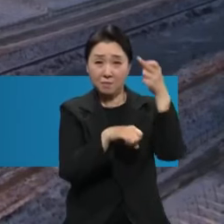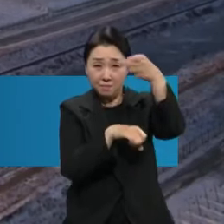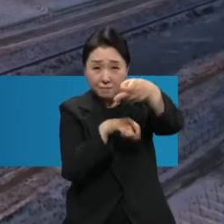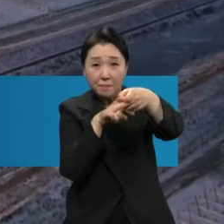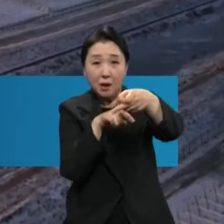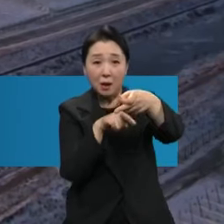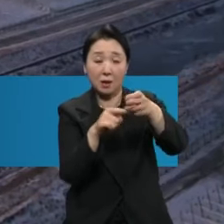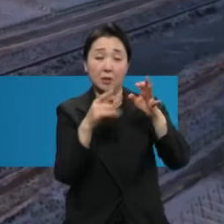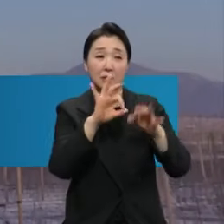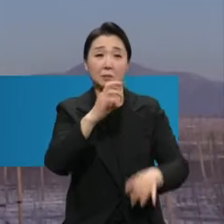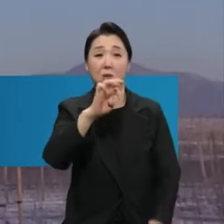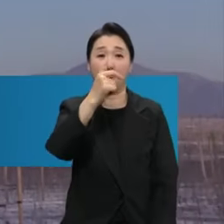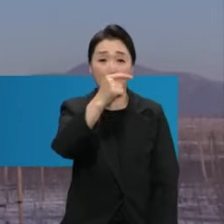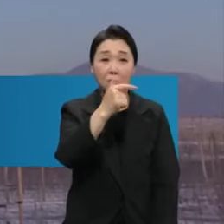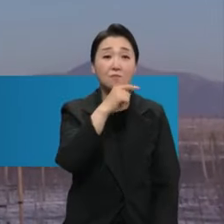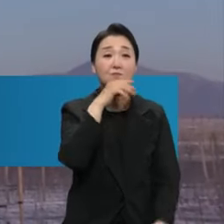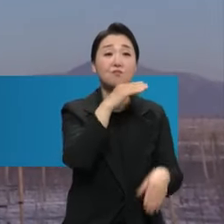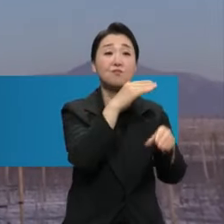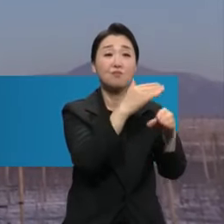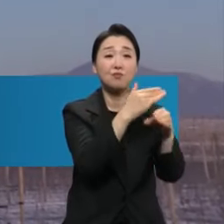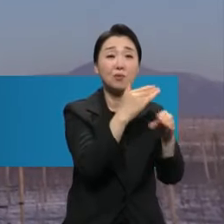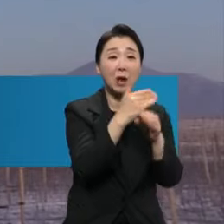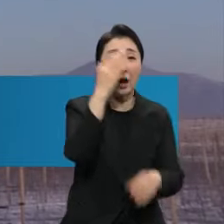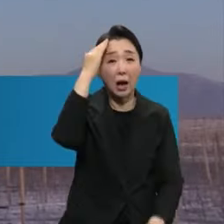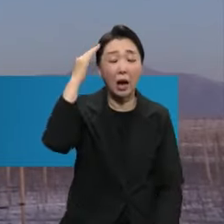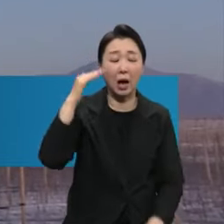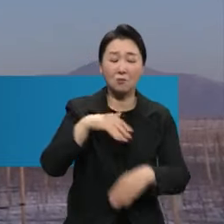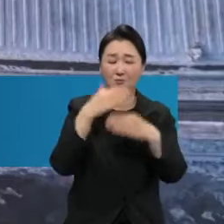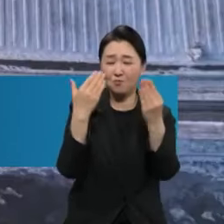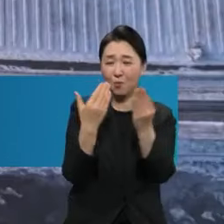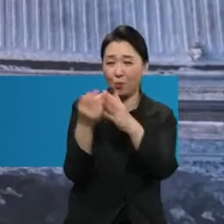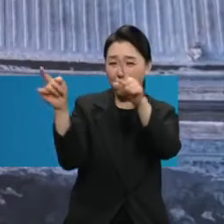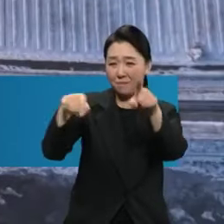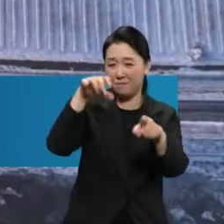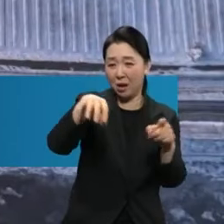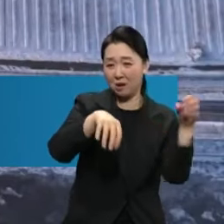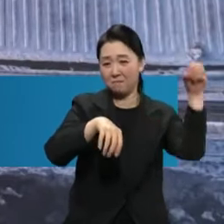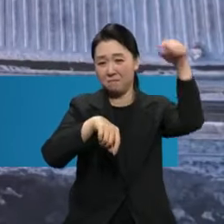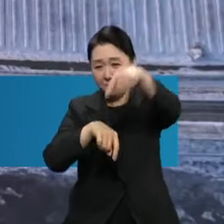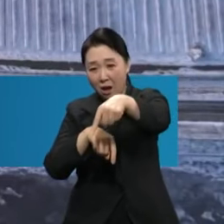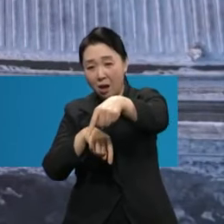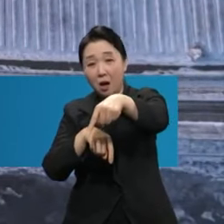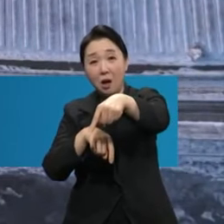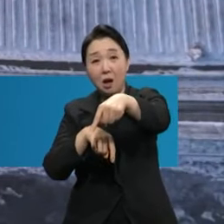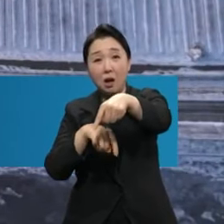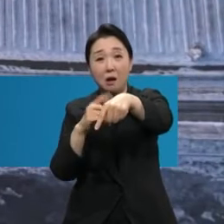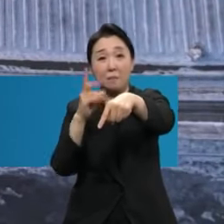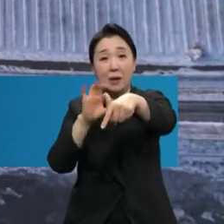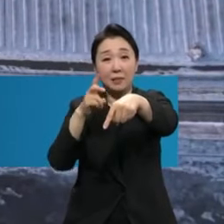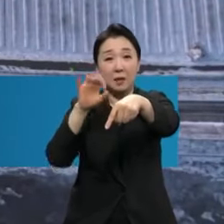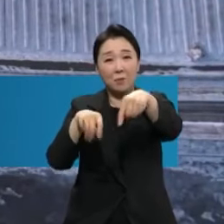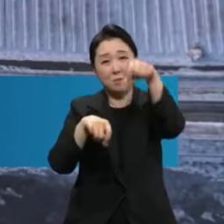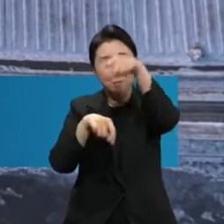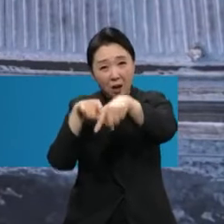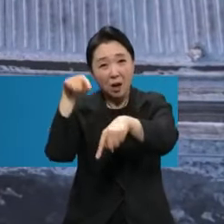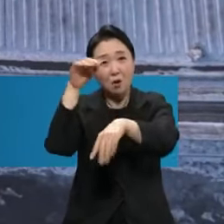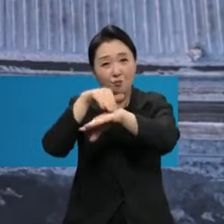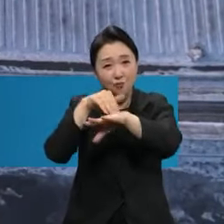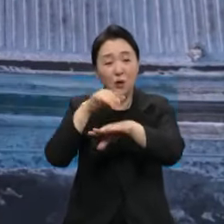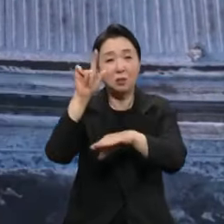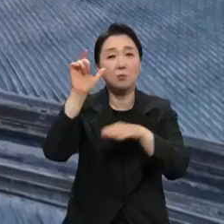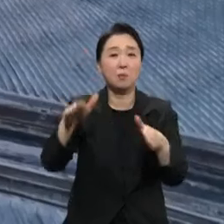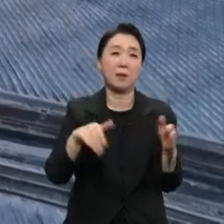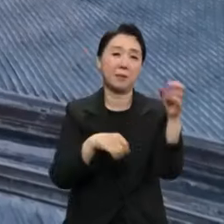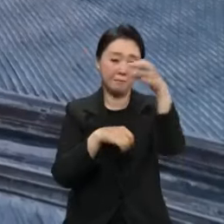미사일 발사는 김정은 북한 국무위원장의 남한 전역을 타격권으로 두는 초대형 방사포 사격 훈련을 실시한 지 15일